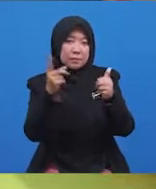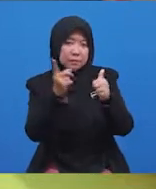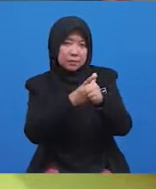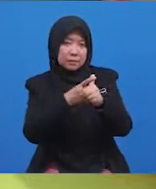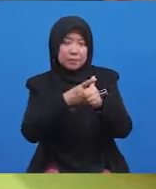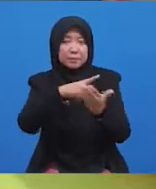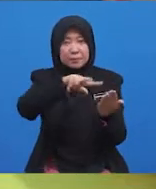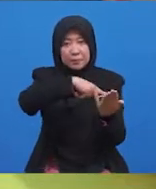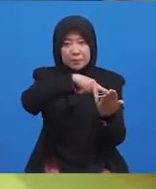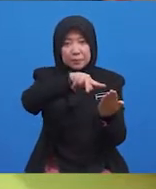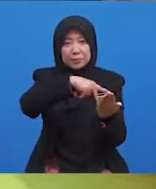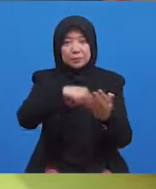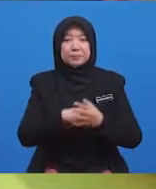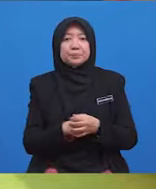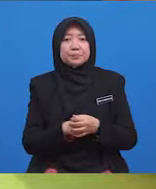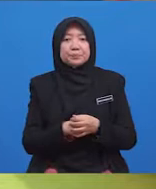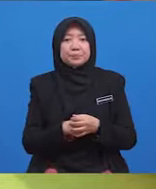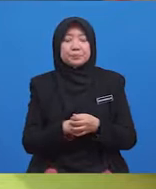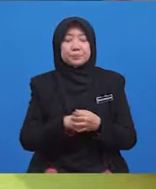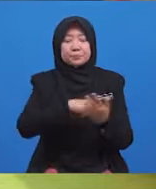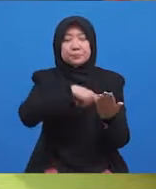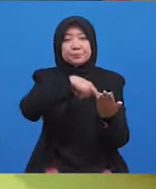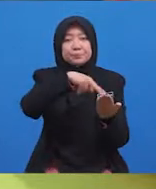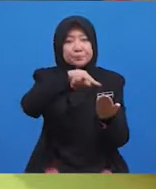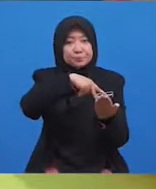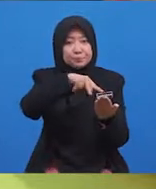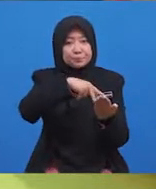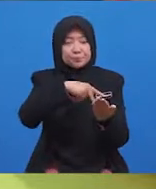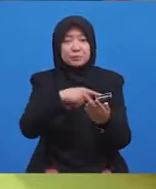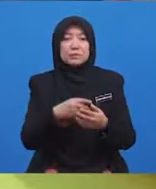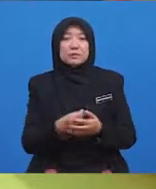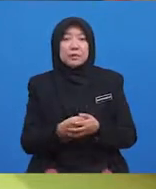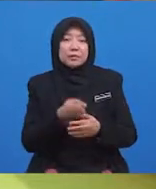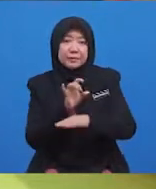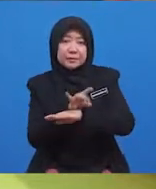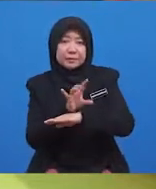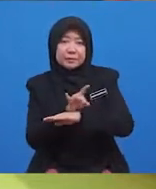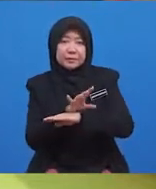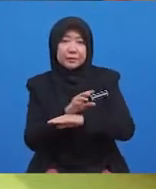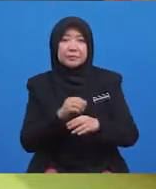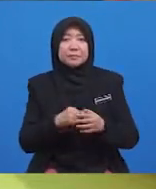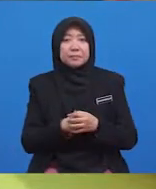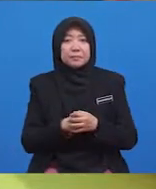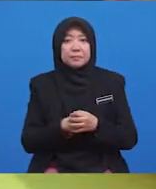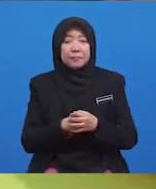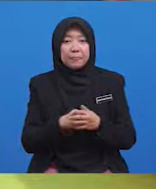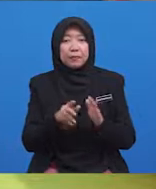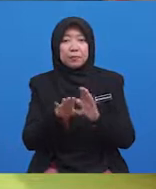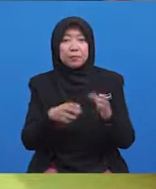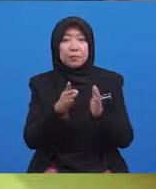Dalam rangkap ini, penulis menasihati kita agar tidak berlebihan jika melakukan